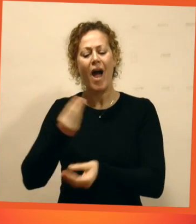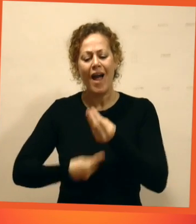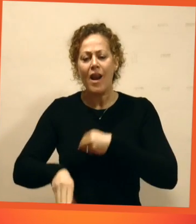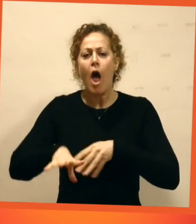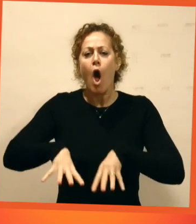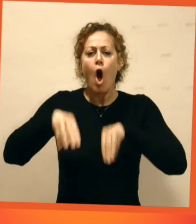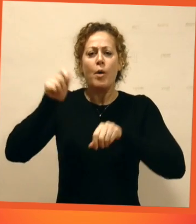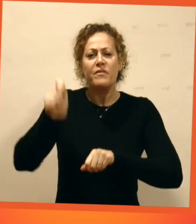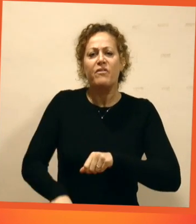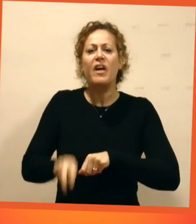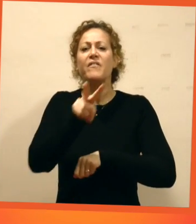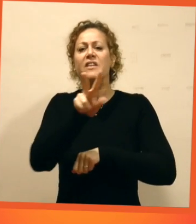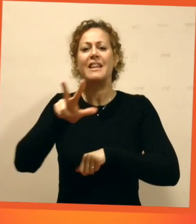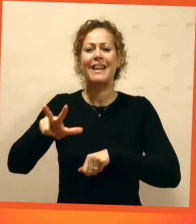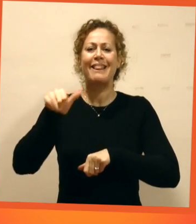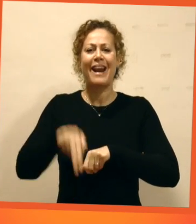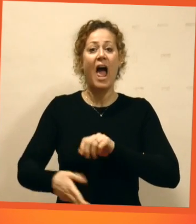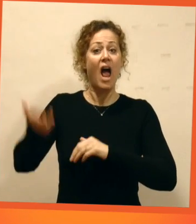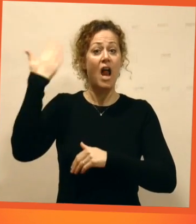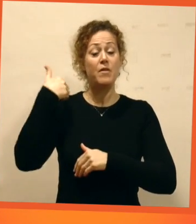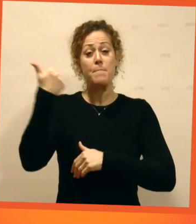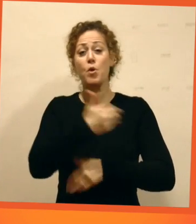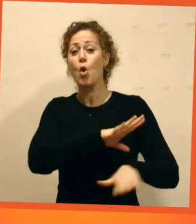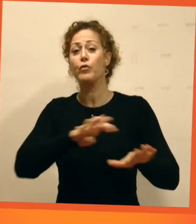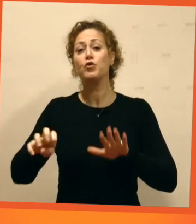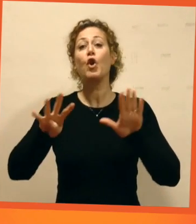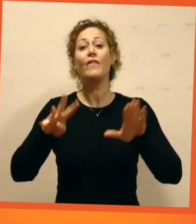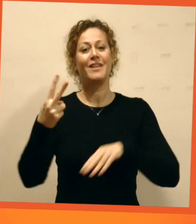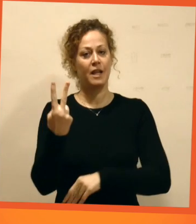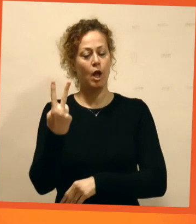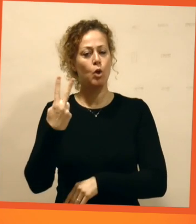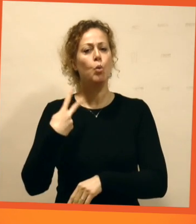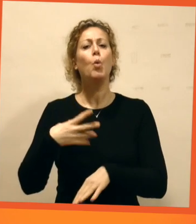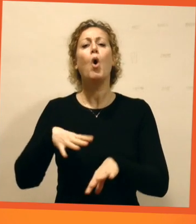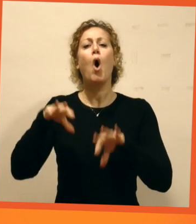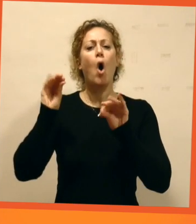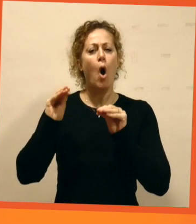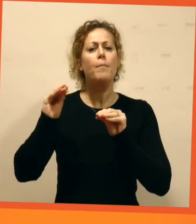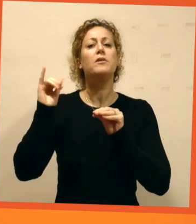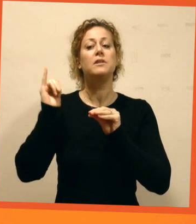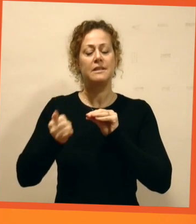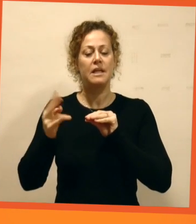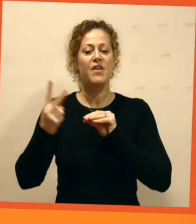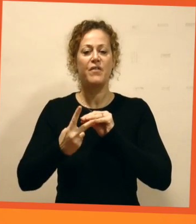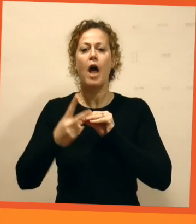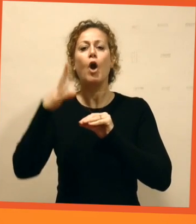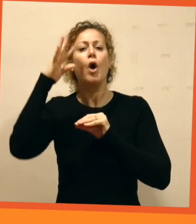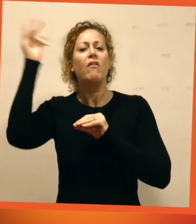fa, se non sbaglio, sì, nel 92, con quale filosofia e quale mission?